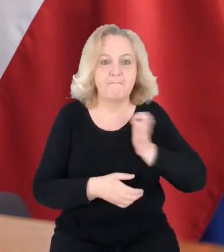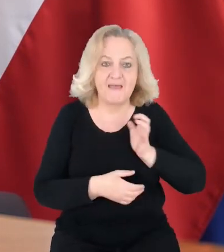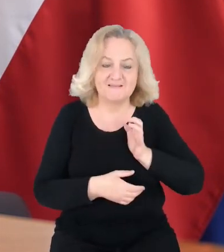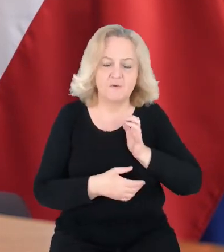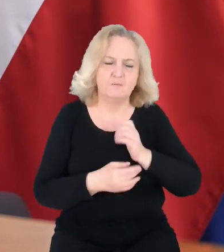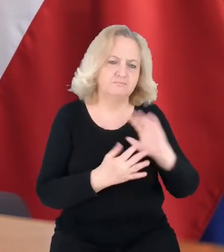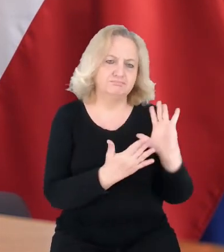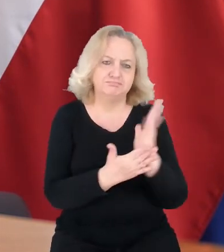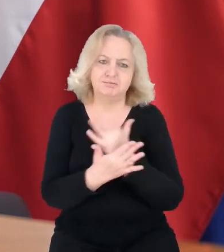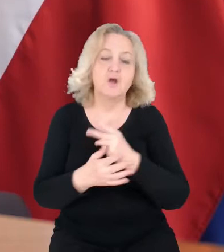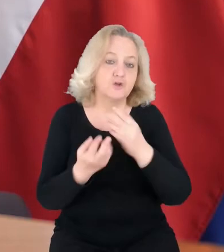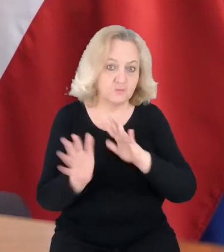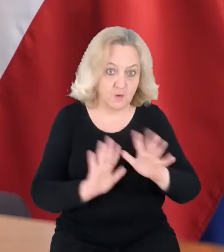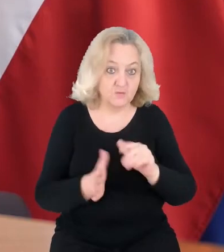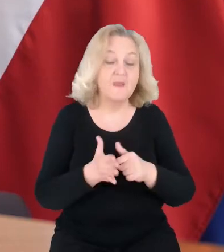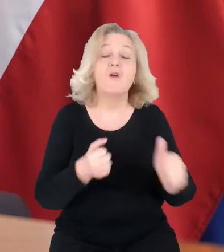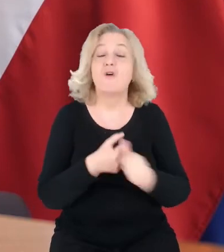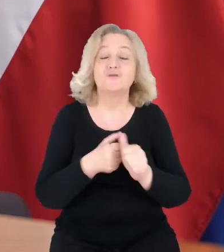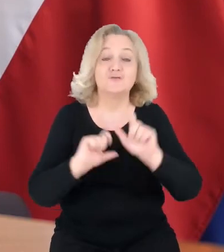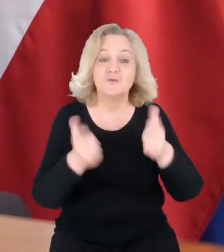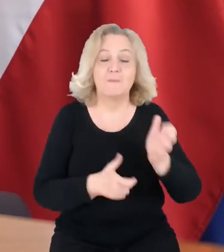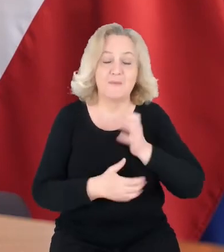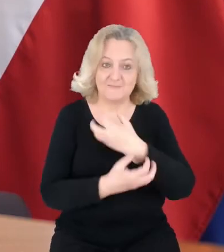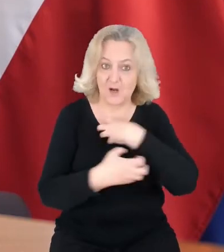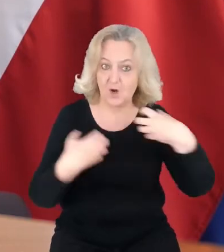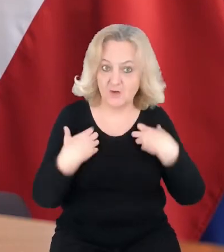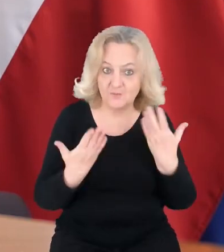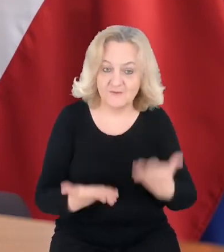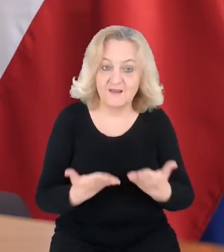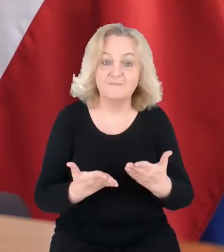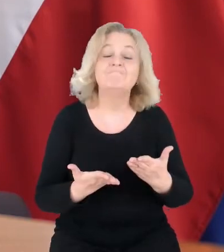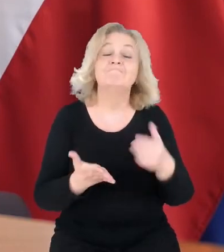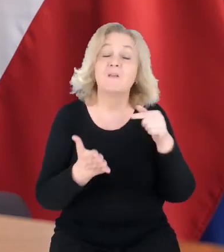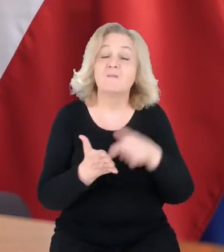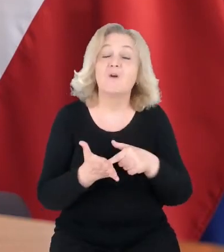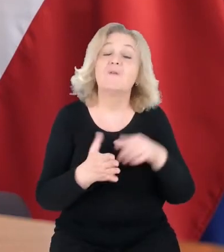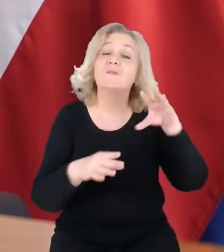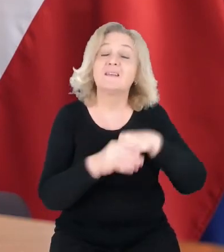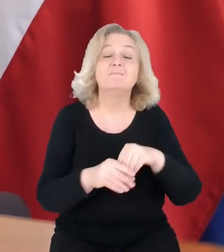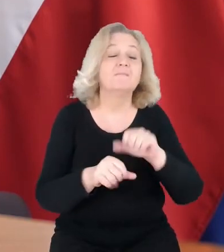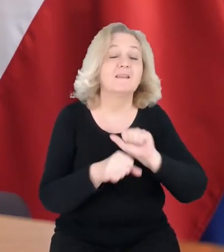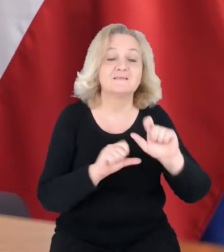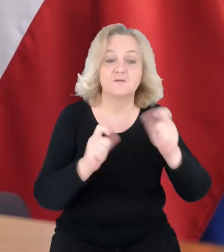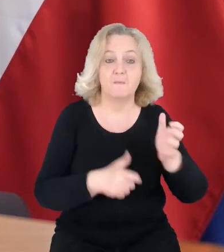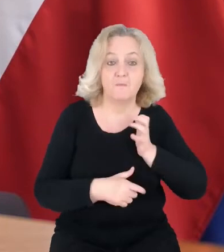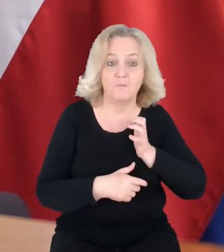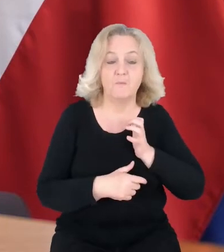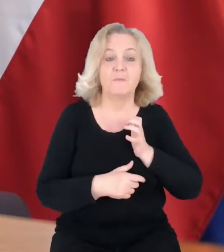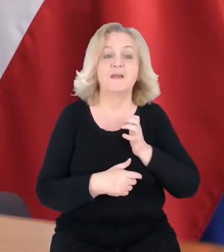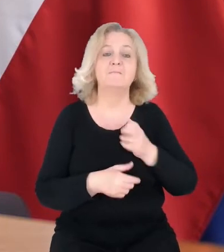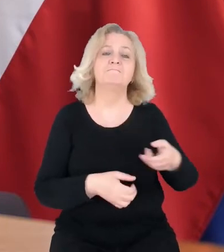sposób. Przede wszystkim chodzi o bezpieczeństwo gospodarcze, którego składowymi są bezpieczeństwo surowcowe